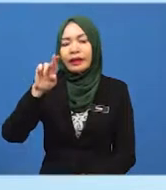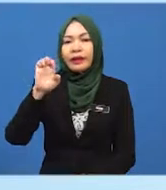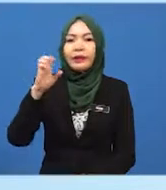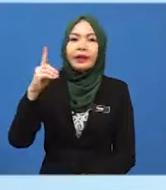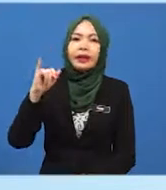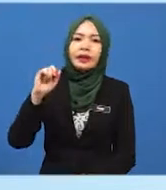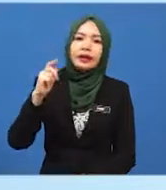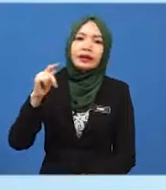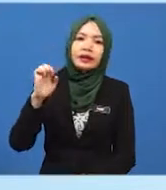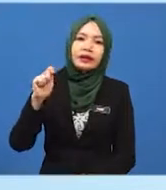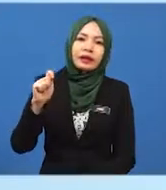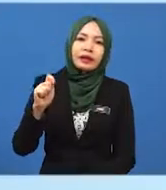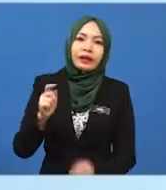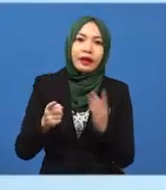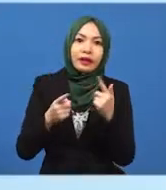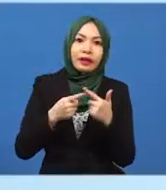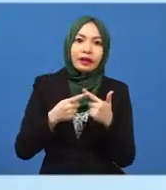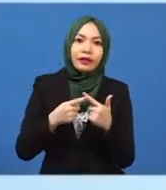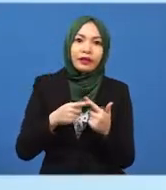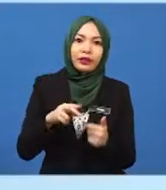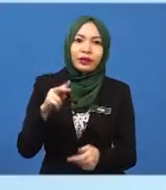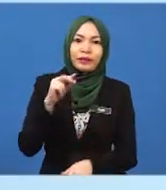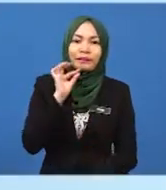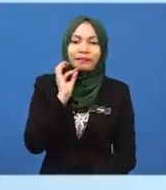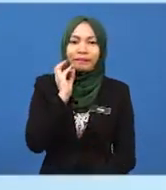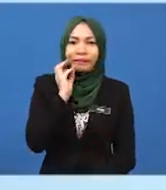nasi lemak ini adalah untuk ayah.